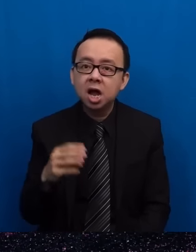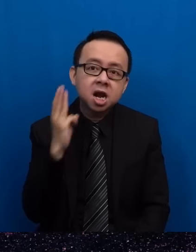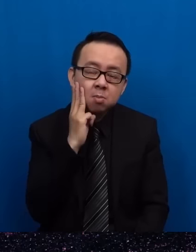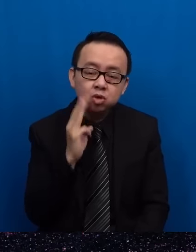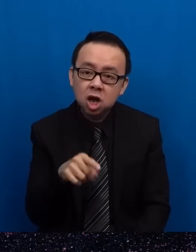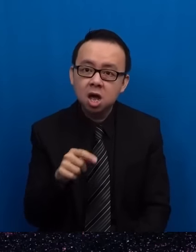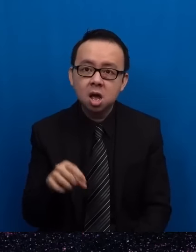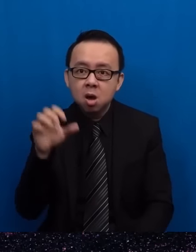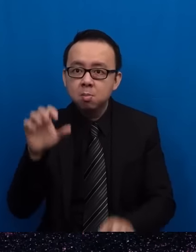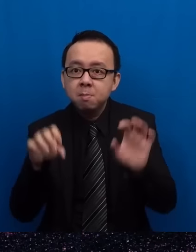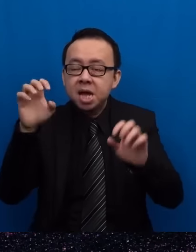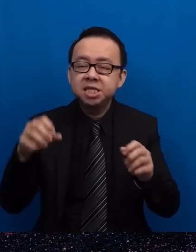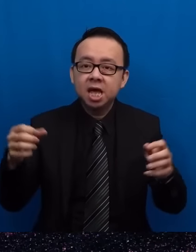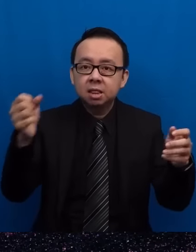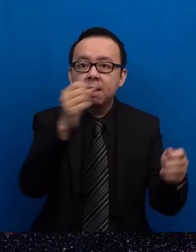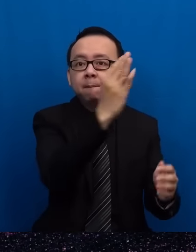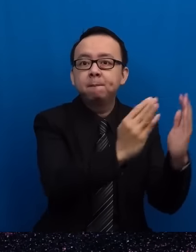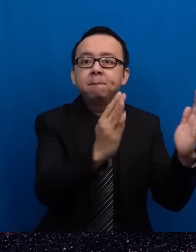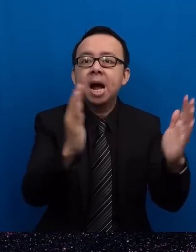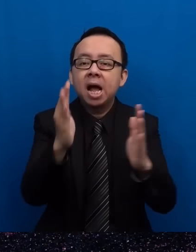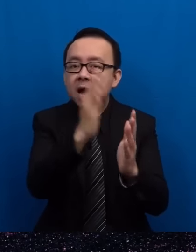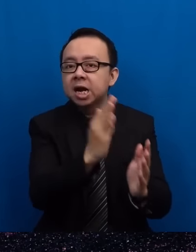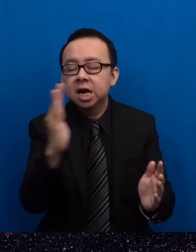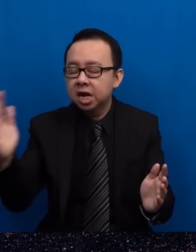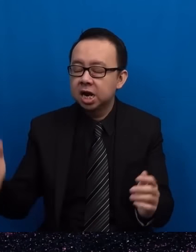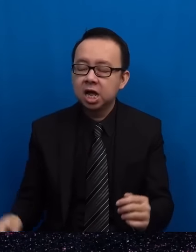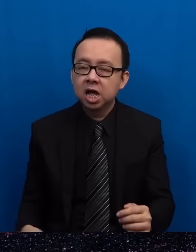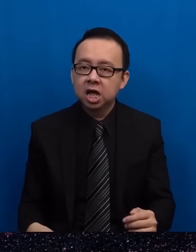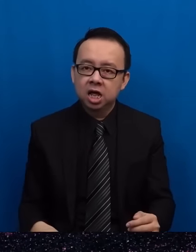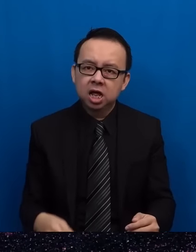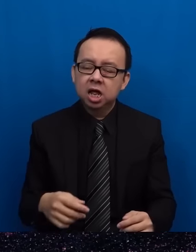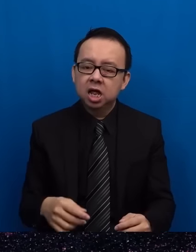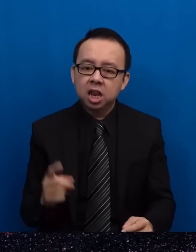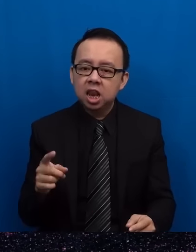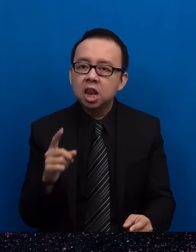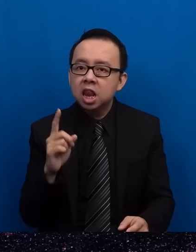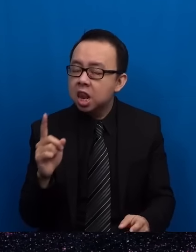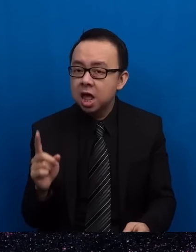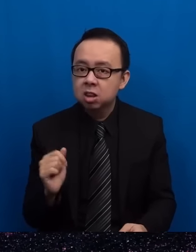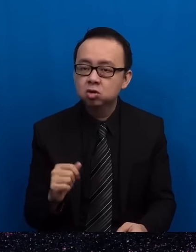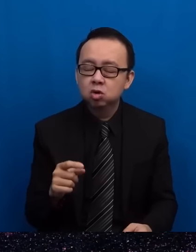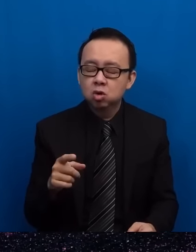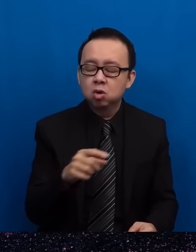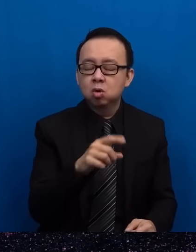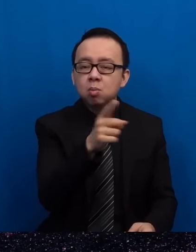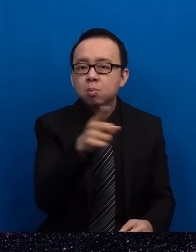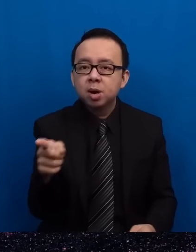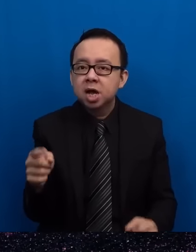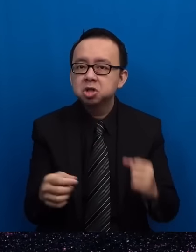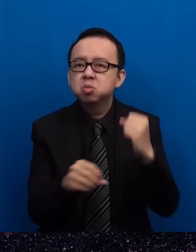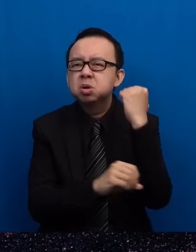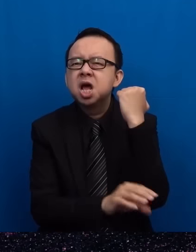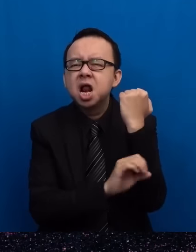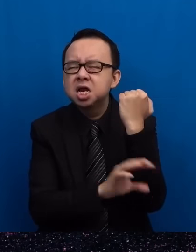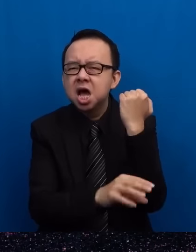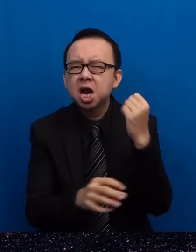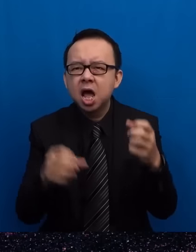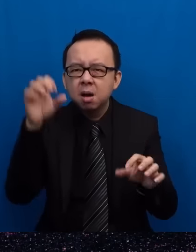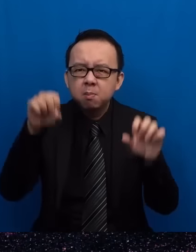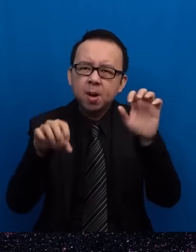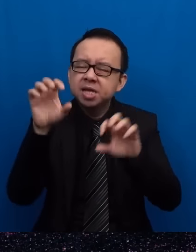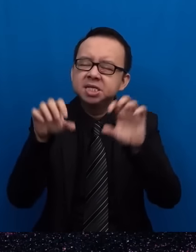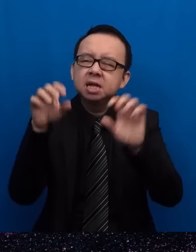gimana. Wah, mereka mencoba memanjat pagar lalu tiba-tiba mereka sudah berdarah-darah istilahnya, aduh sudah terluka panjat pagar. Tiba-tiba temannya